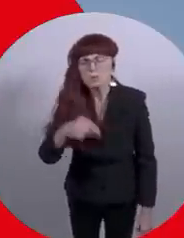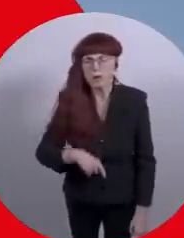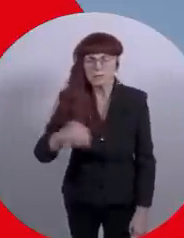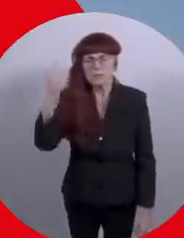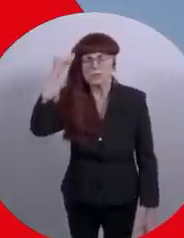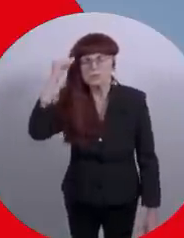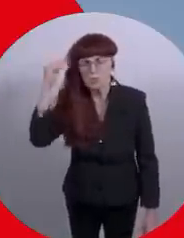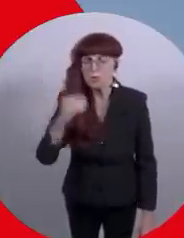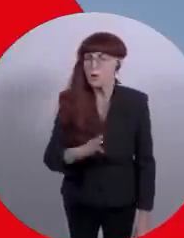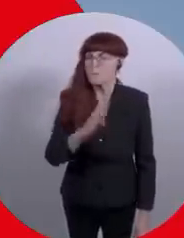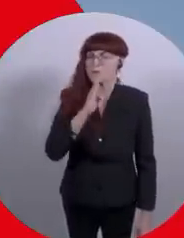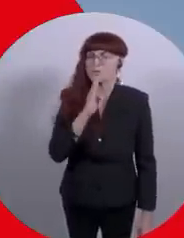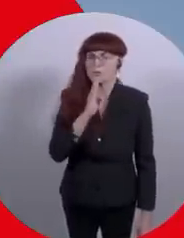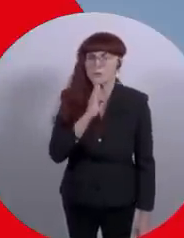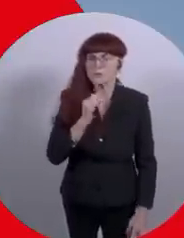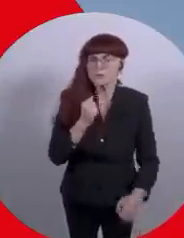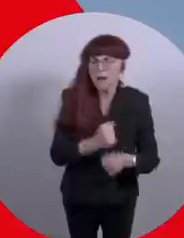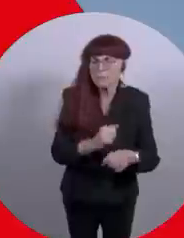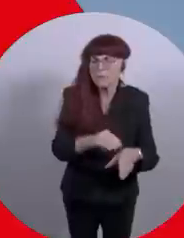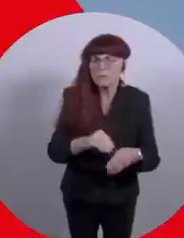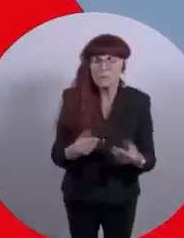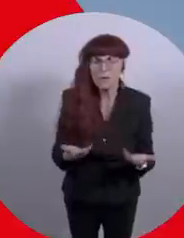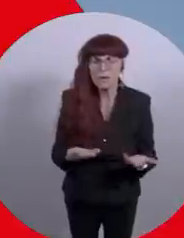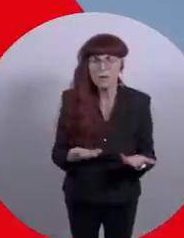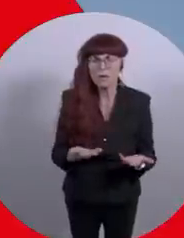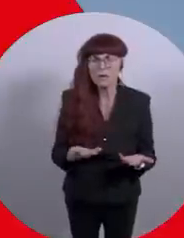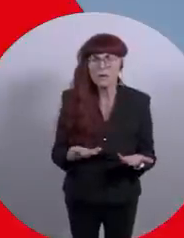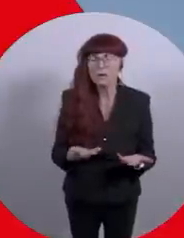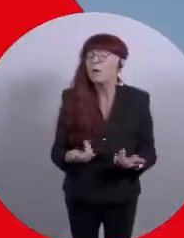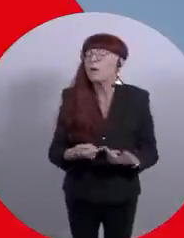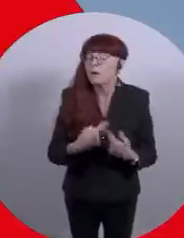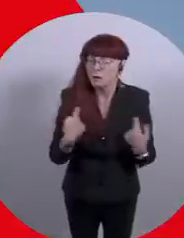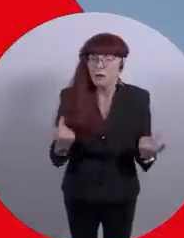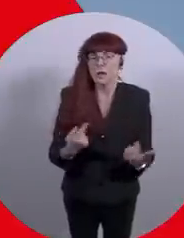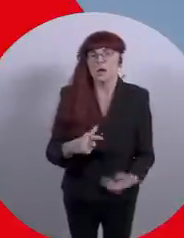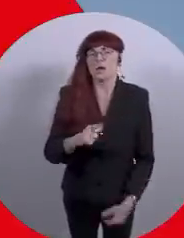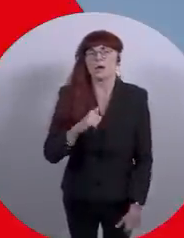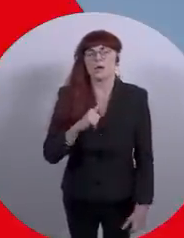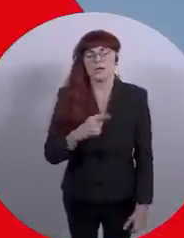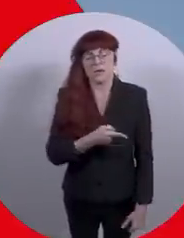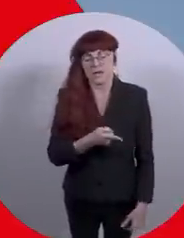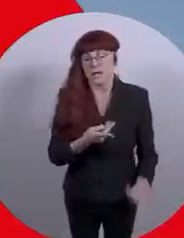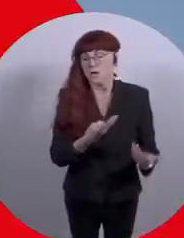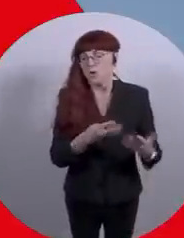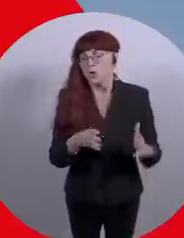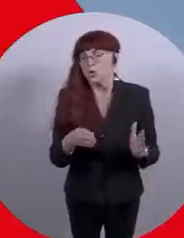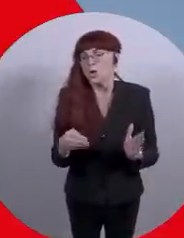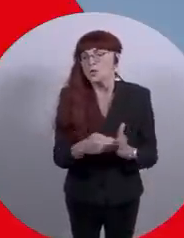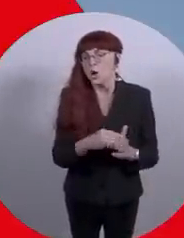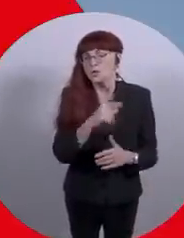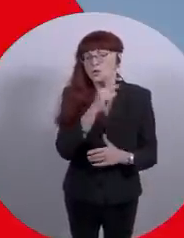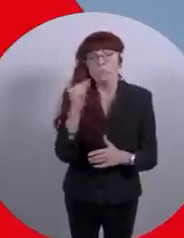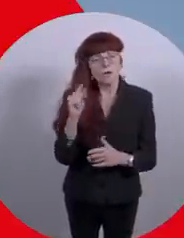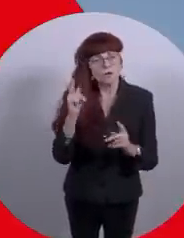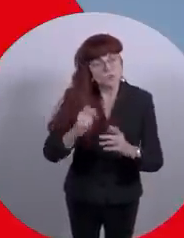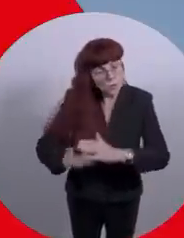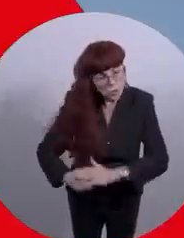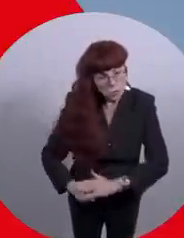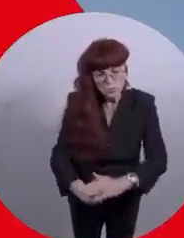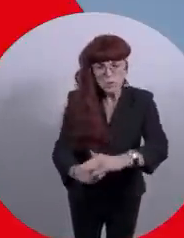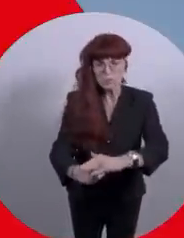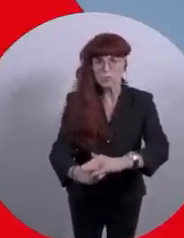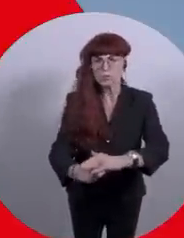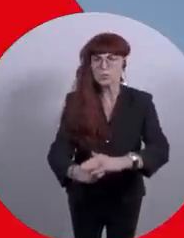PensionistInnen und liebe Genossinnen und liebe Genossen die ich erwarte mir dass wir diesen 900.000 Menschen unsere Unterstützung